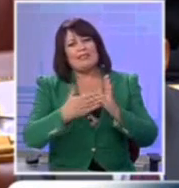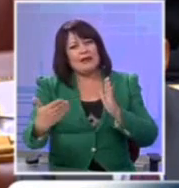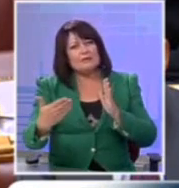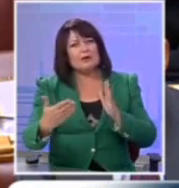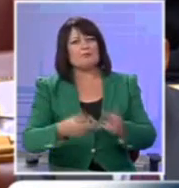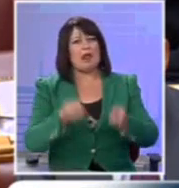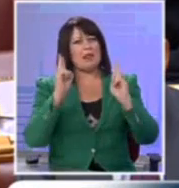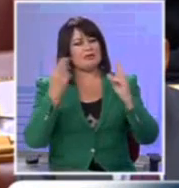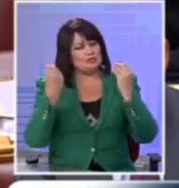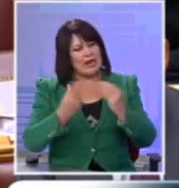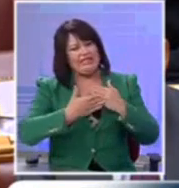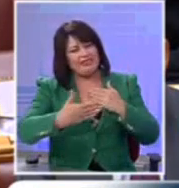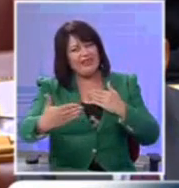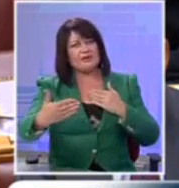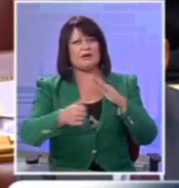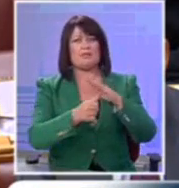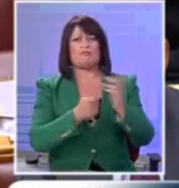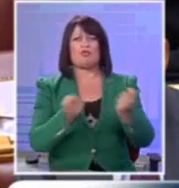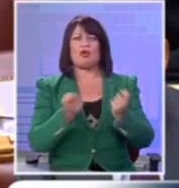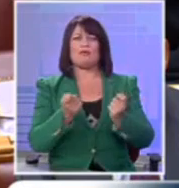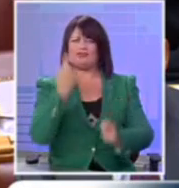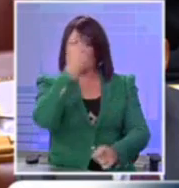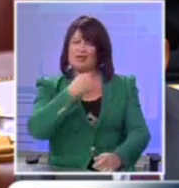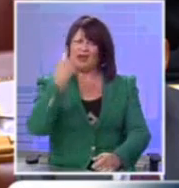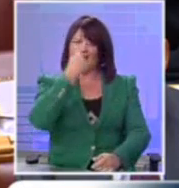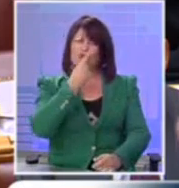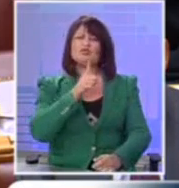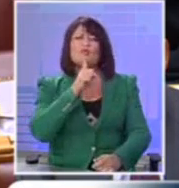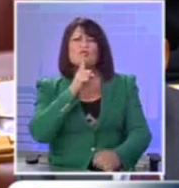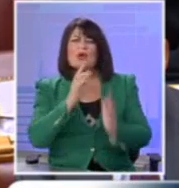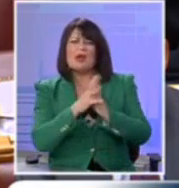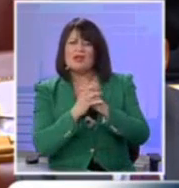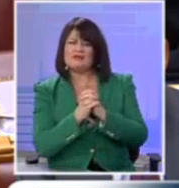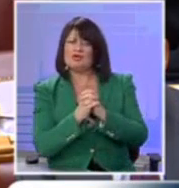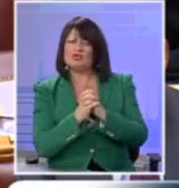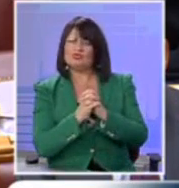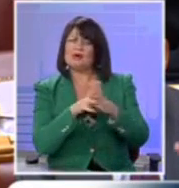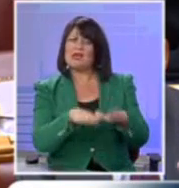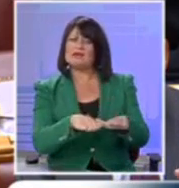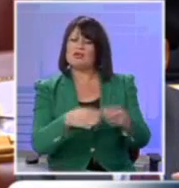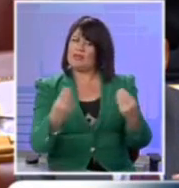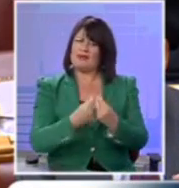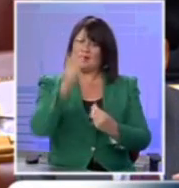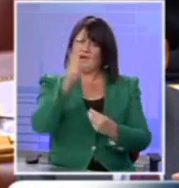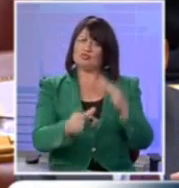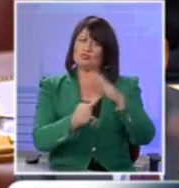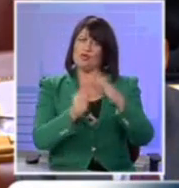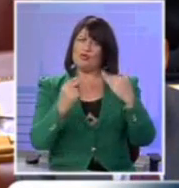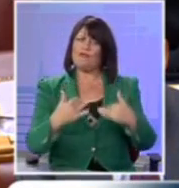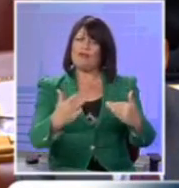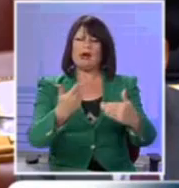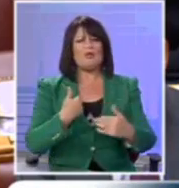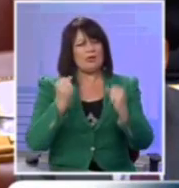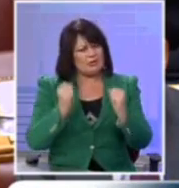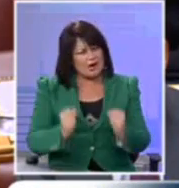να είναι πράγματι καλή, ότι φράση του ύφους «καθίστε ήσυχος εσείς» δεν αρμόζουν στον Πρόεδρο της Βουλής. Θα